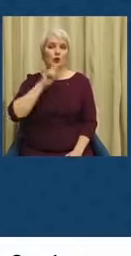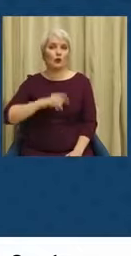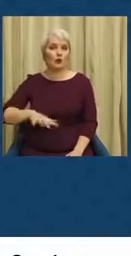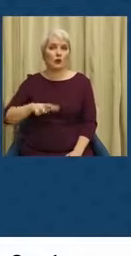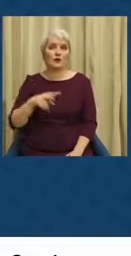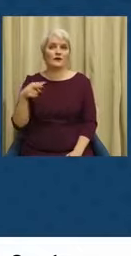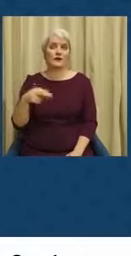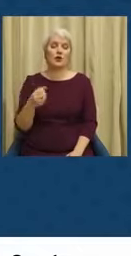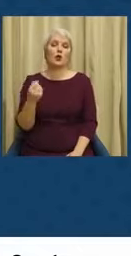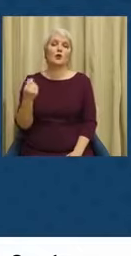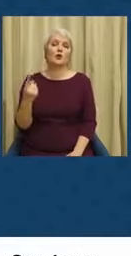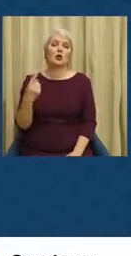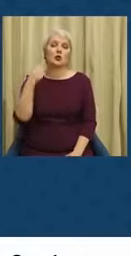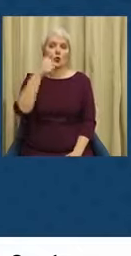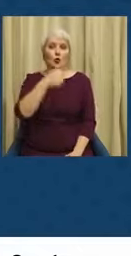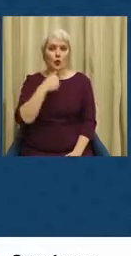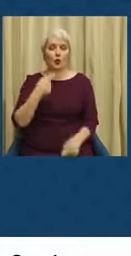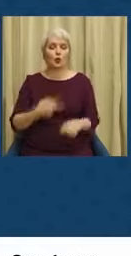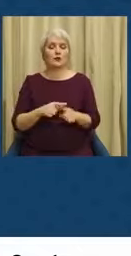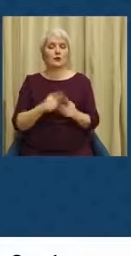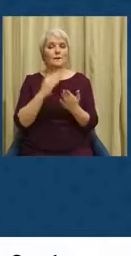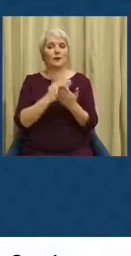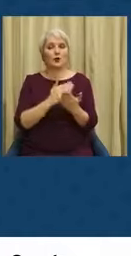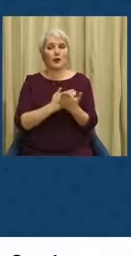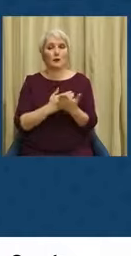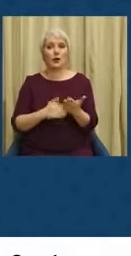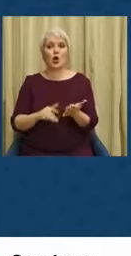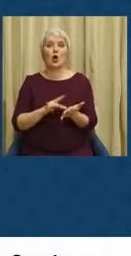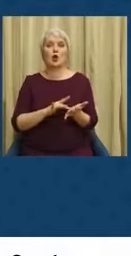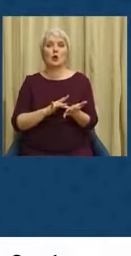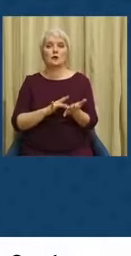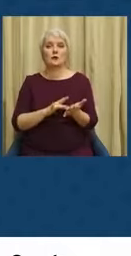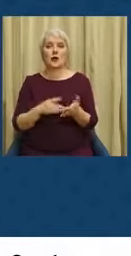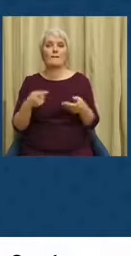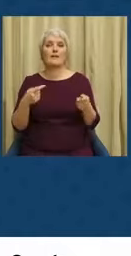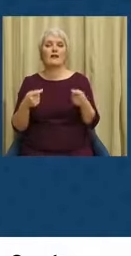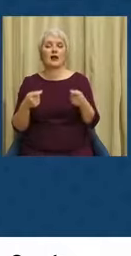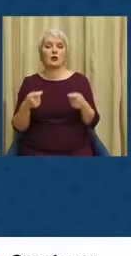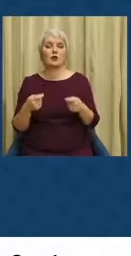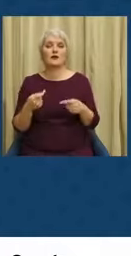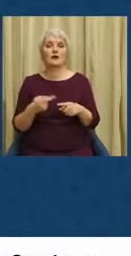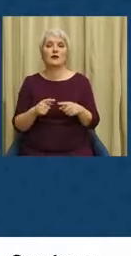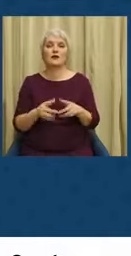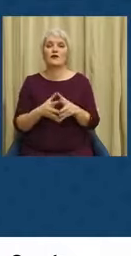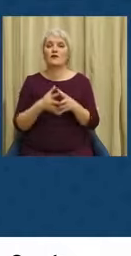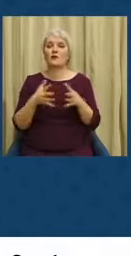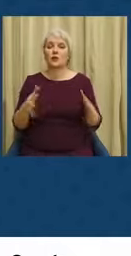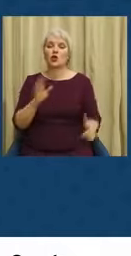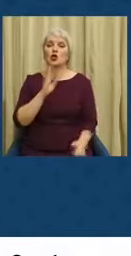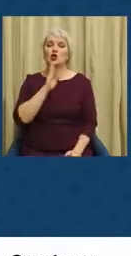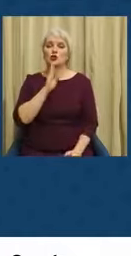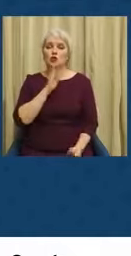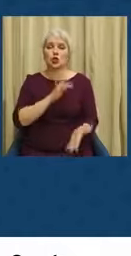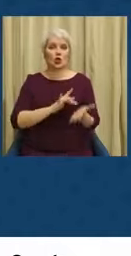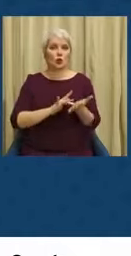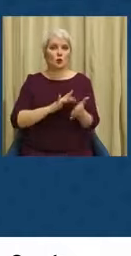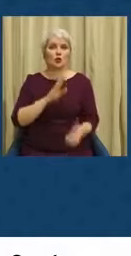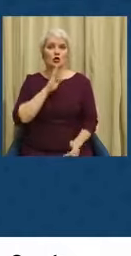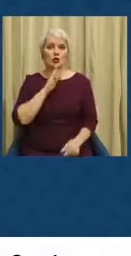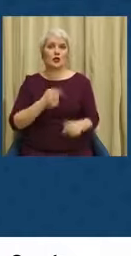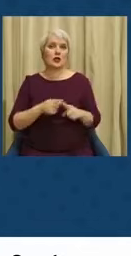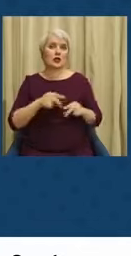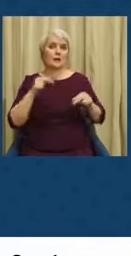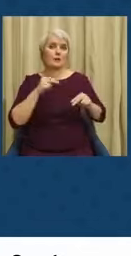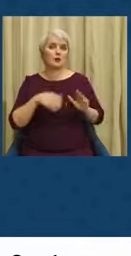з 2011 року, це програма ромських медіаторів. В більшості це жінки, ромські жінки, які